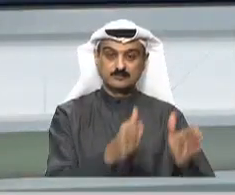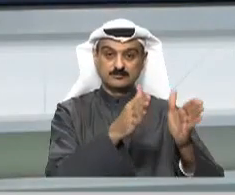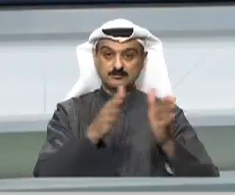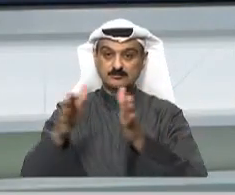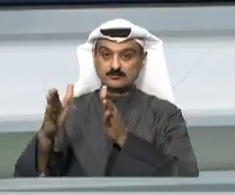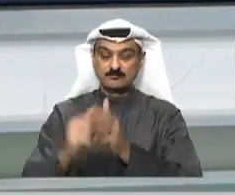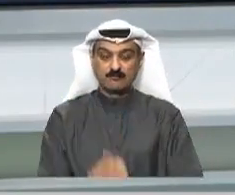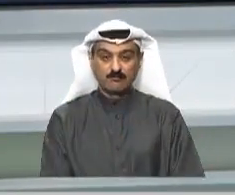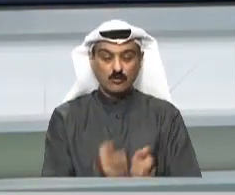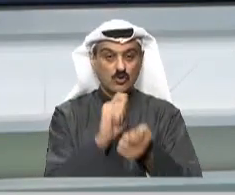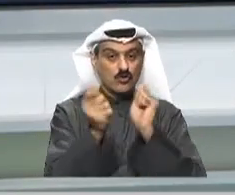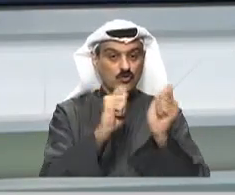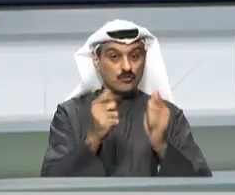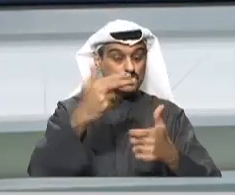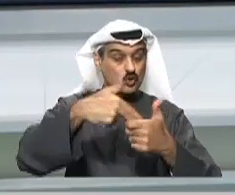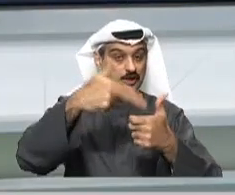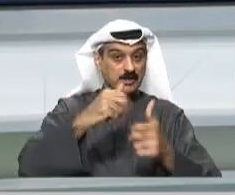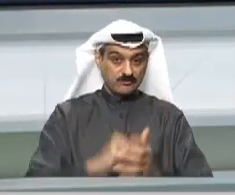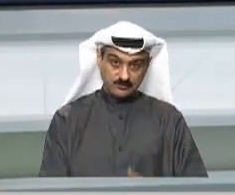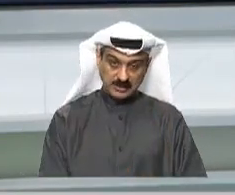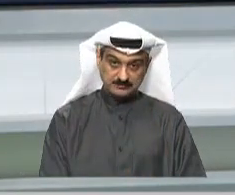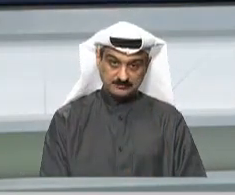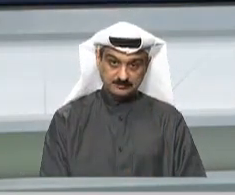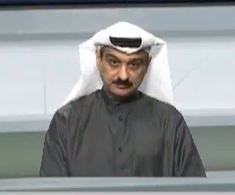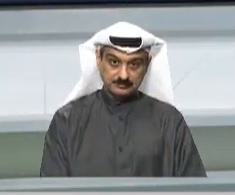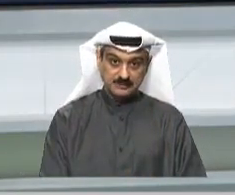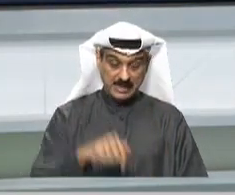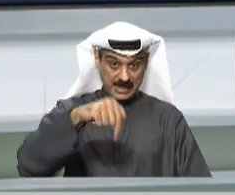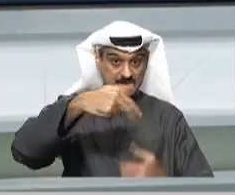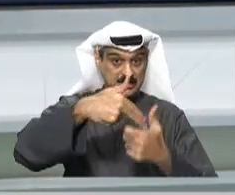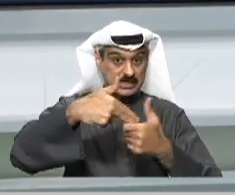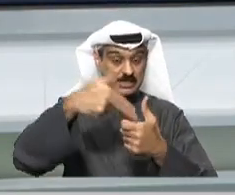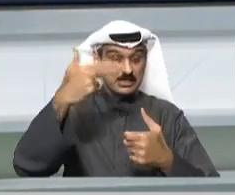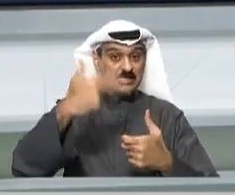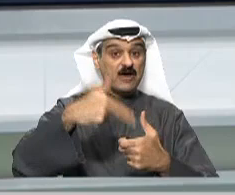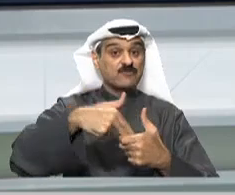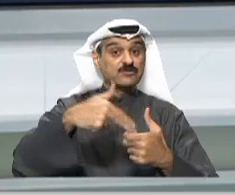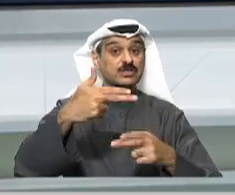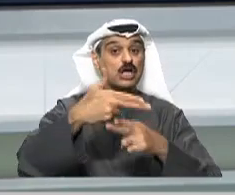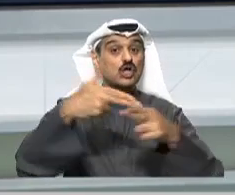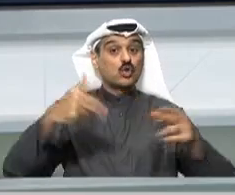وإلى أسواق الطاقة، حيث ارتفع سعر برميل النفط الكويتي بمقدار